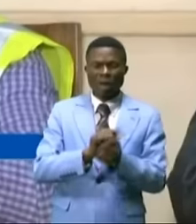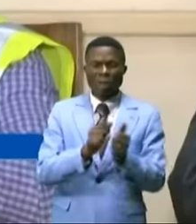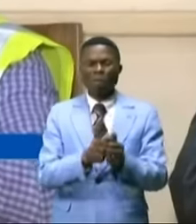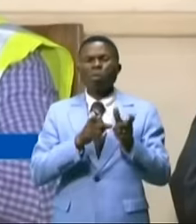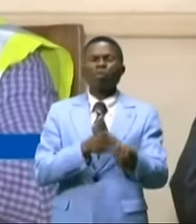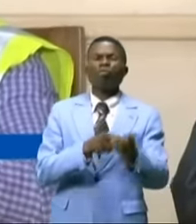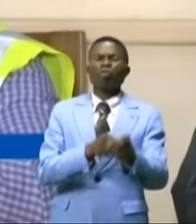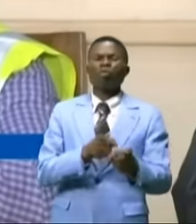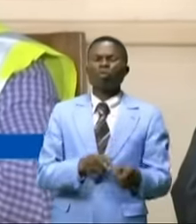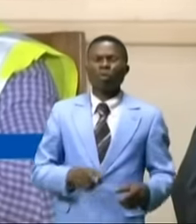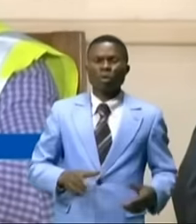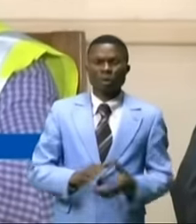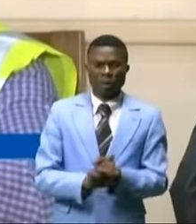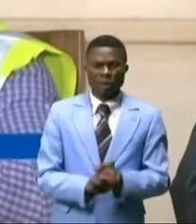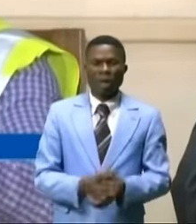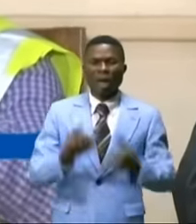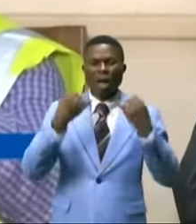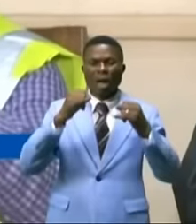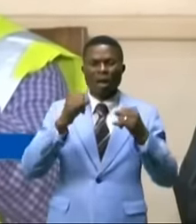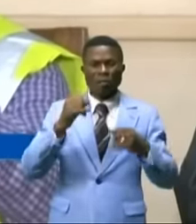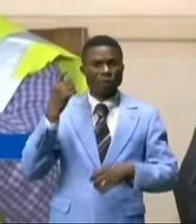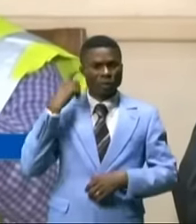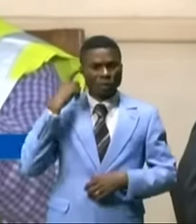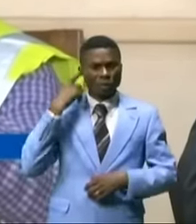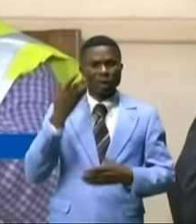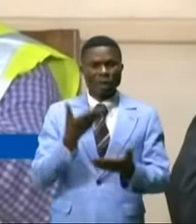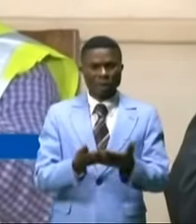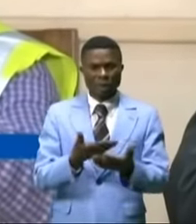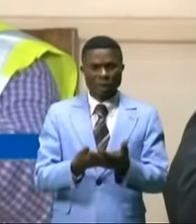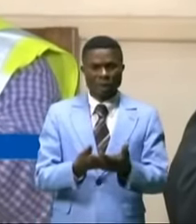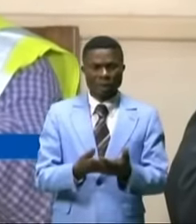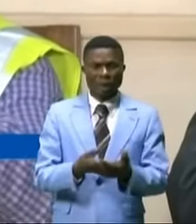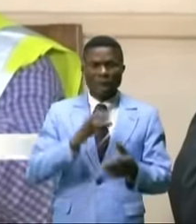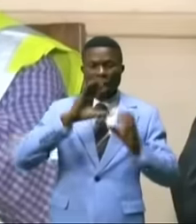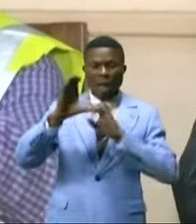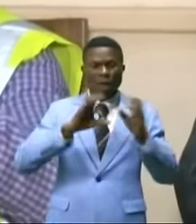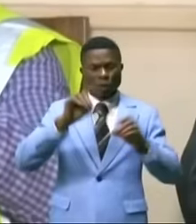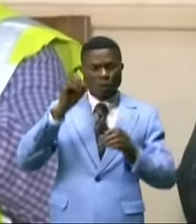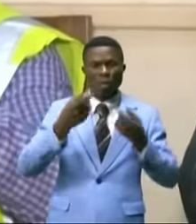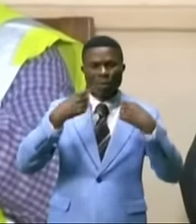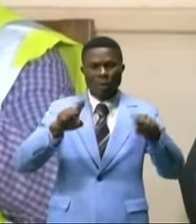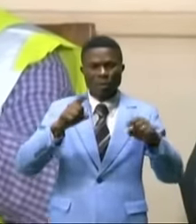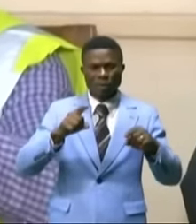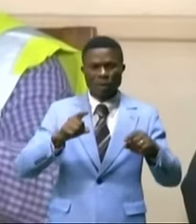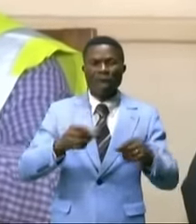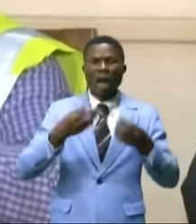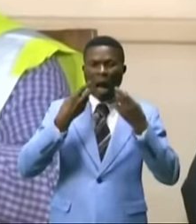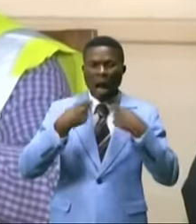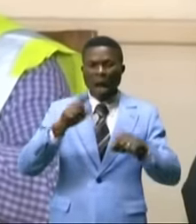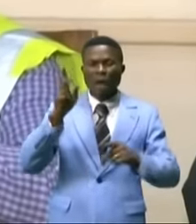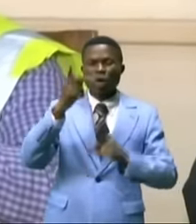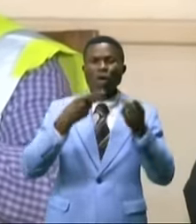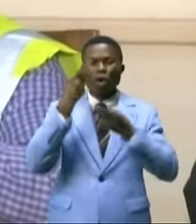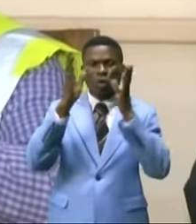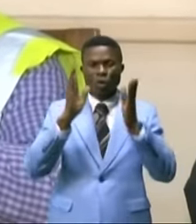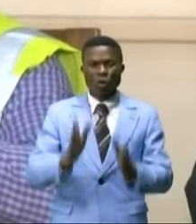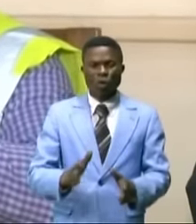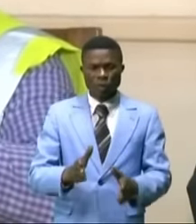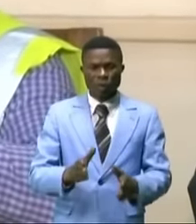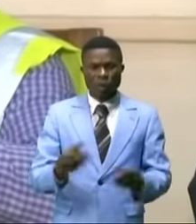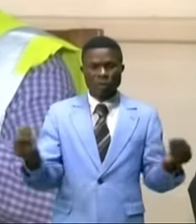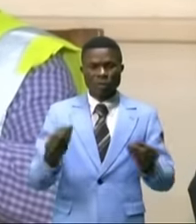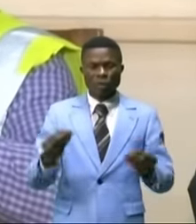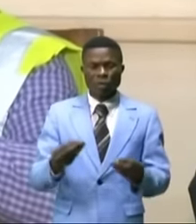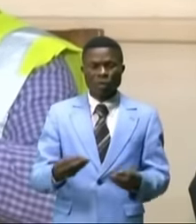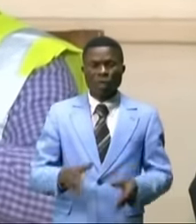bousculade. Nous avons un bureau d'information, c'est par là que le communiqué devait passer pour dire aux passagers, voilà, nous avons un souci avec les gros